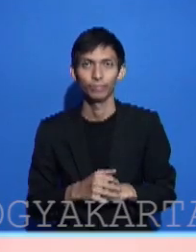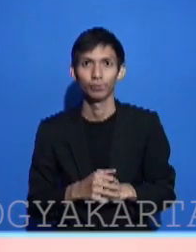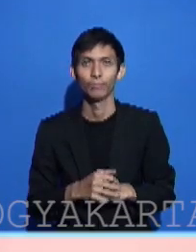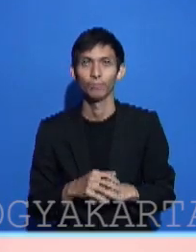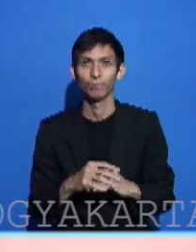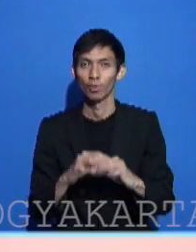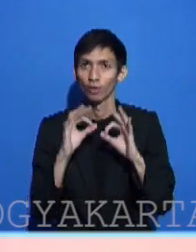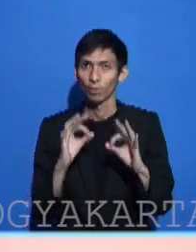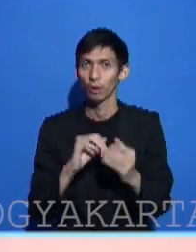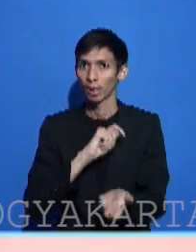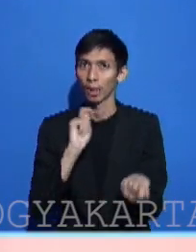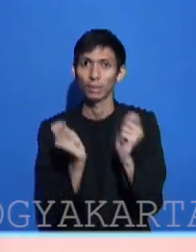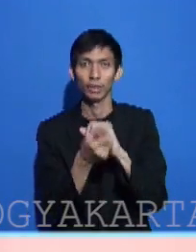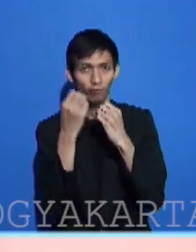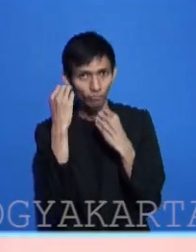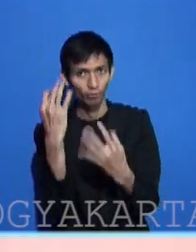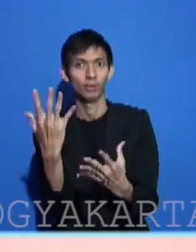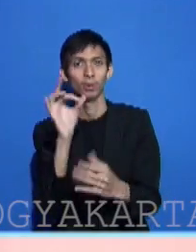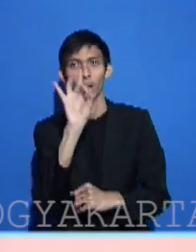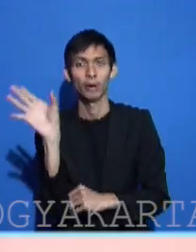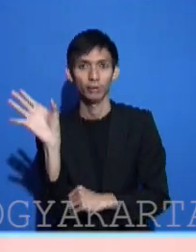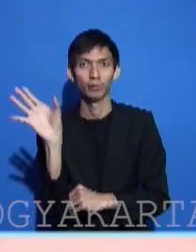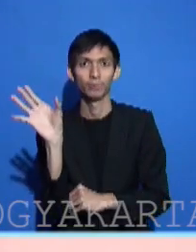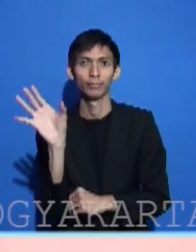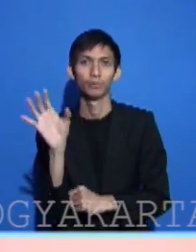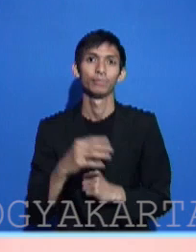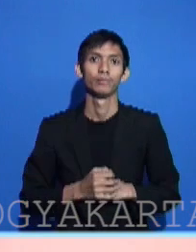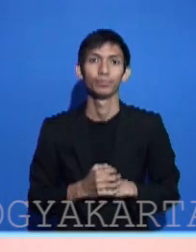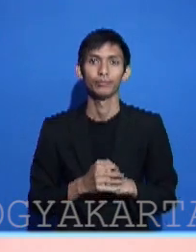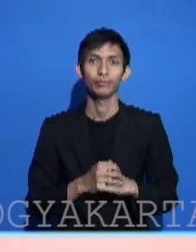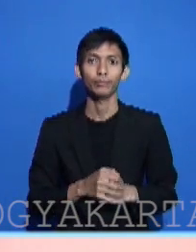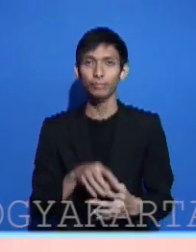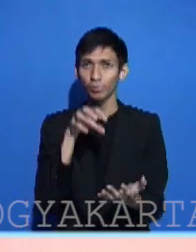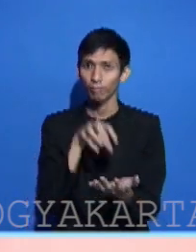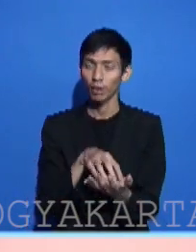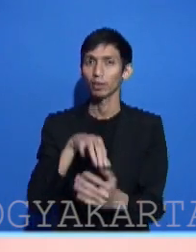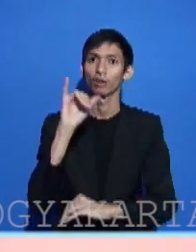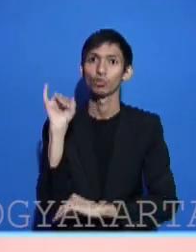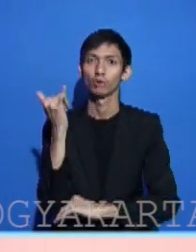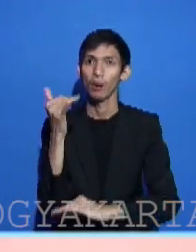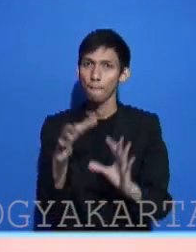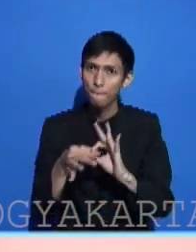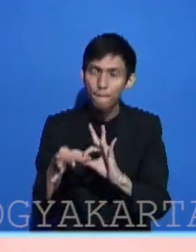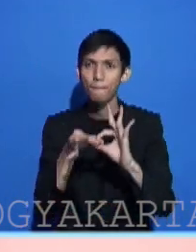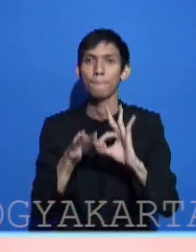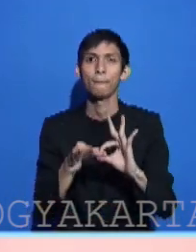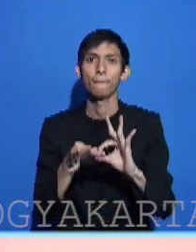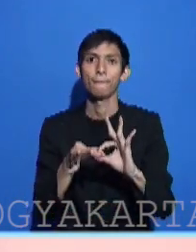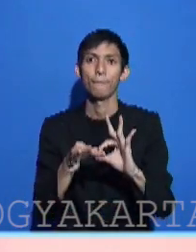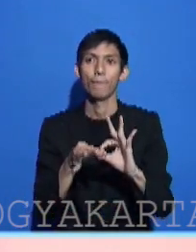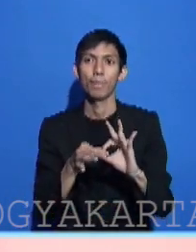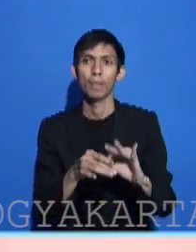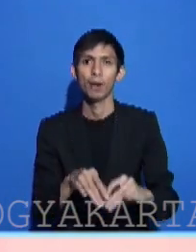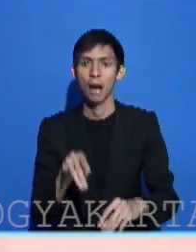Kita beralih ke informasi lainnya, Saudara. Friends Jogja bersama Dogmeat Free Indonesia mendatangi Satpol PP Kota Yogyakarta untuk mendorong